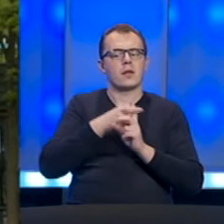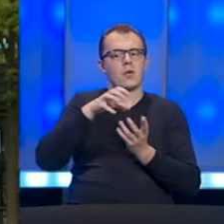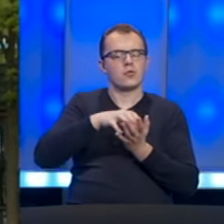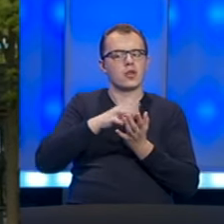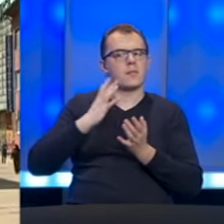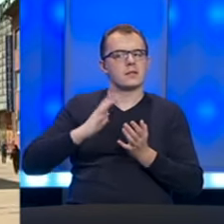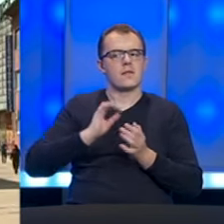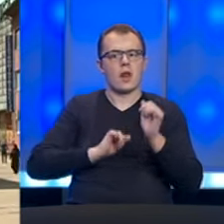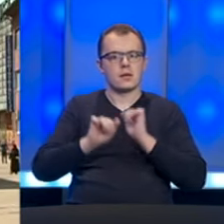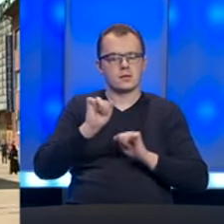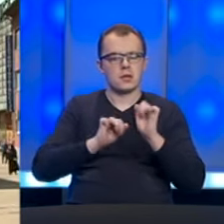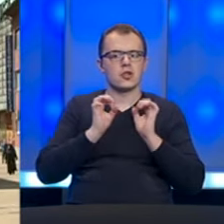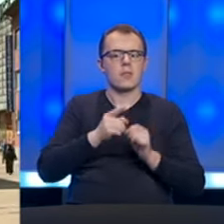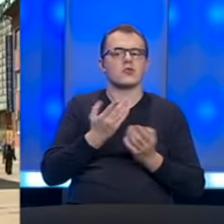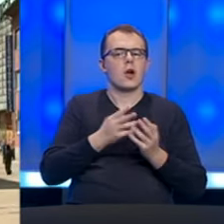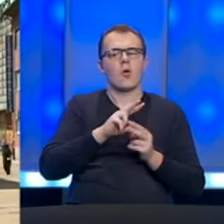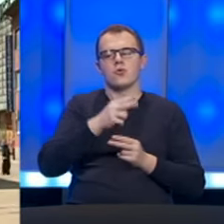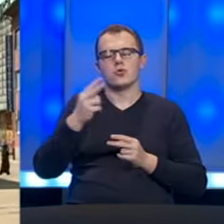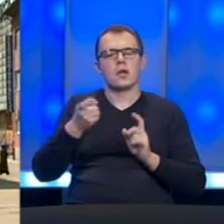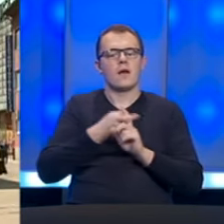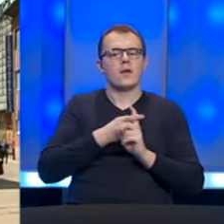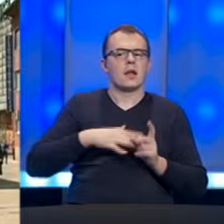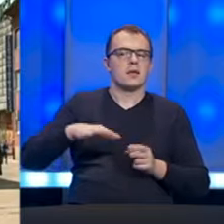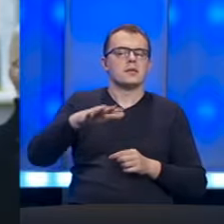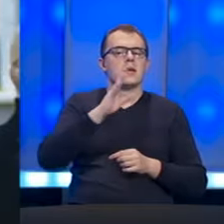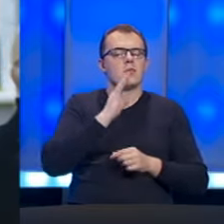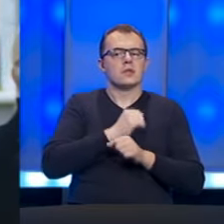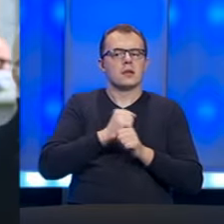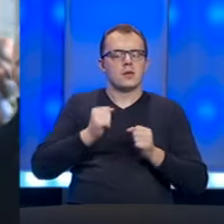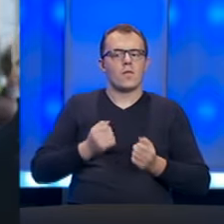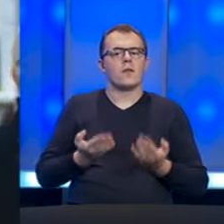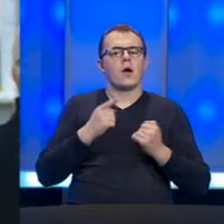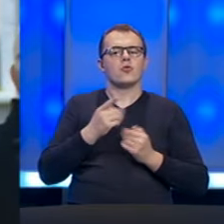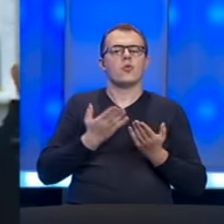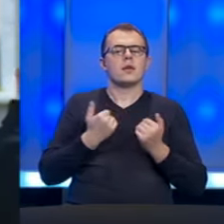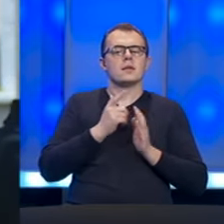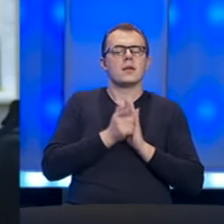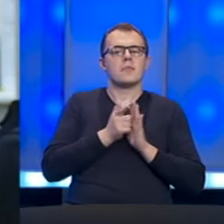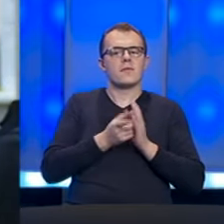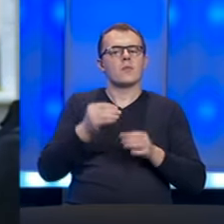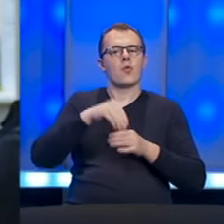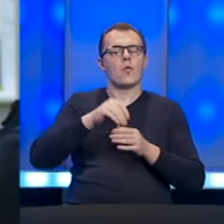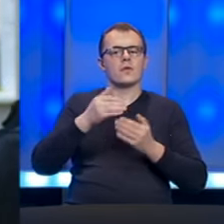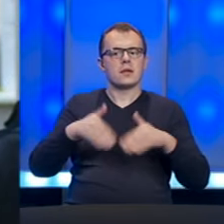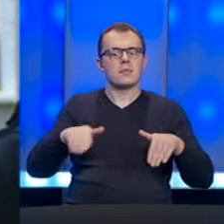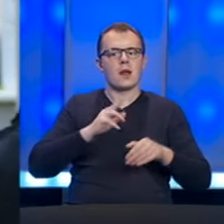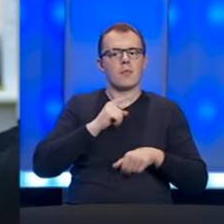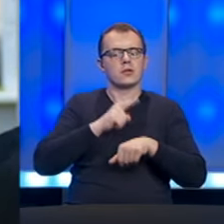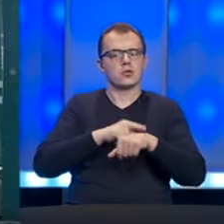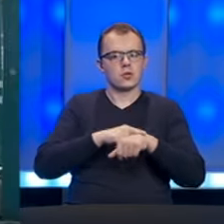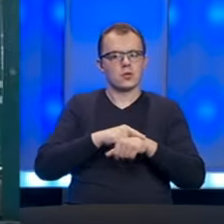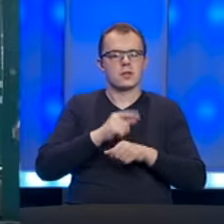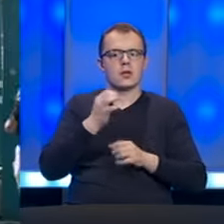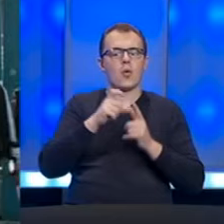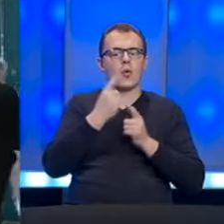štaba civilne zaštite, baš kao i za ostatak Federacije Bosne i Hercegovine, a to je da se privremeno uvodi mjera policijskog sata